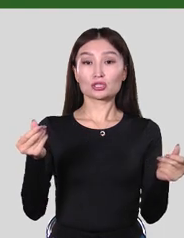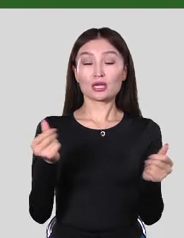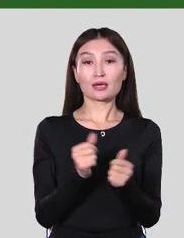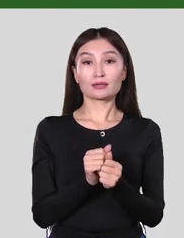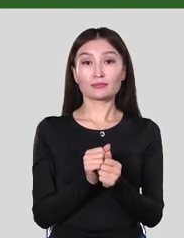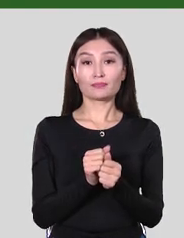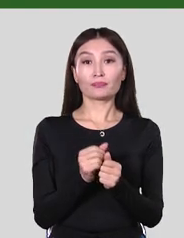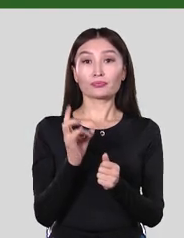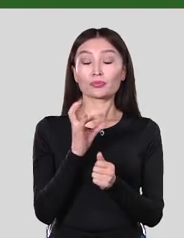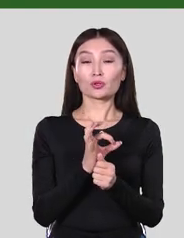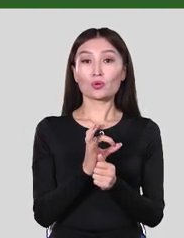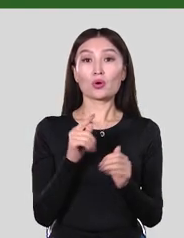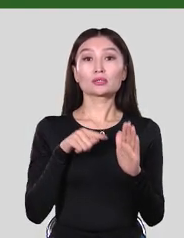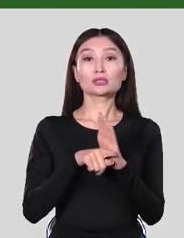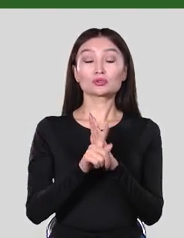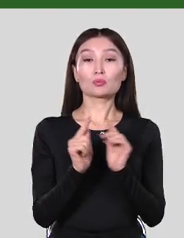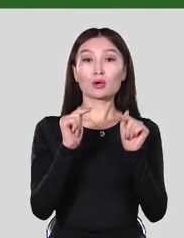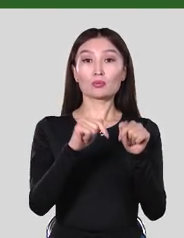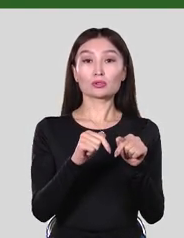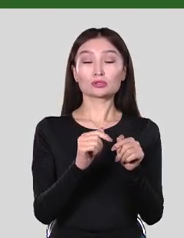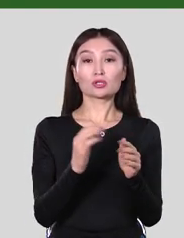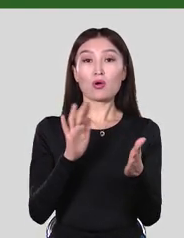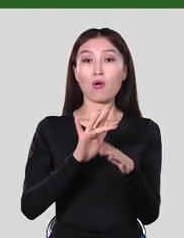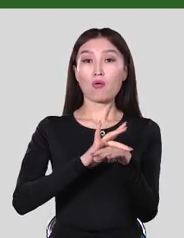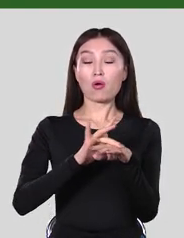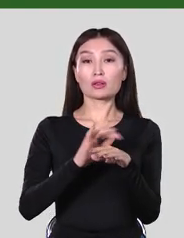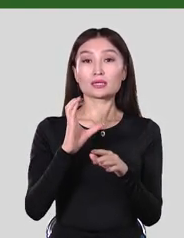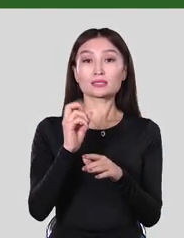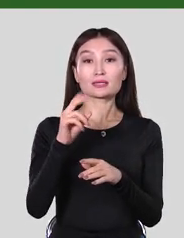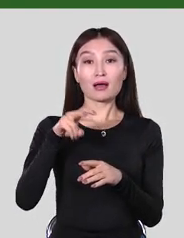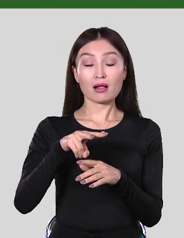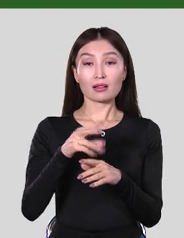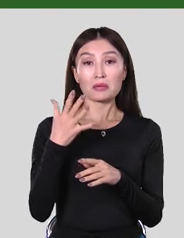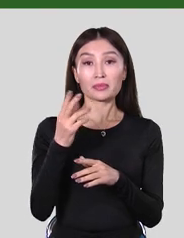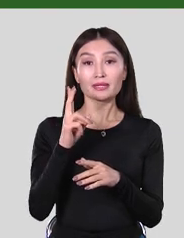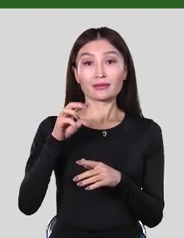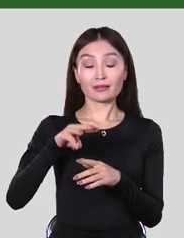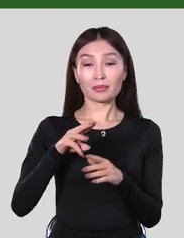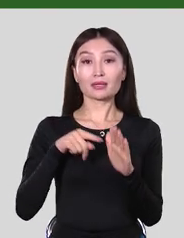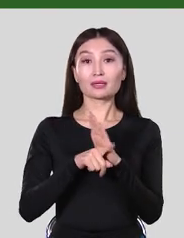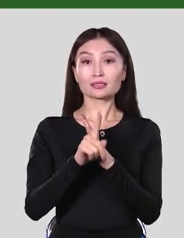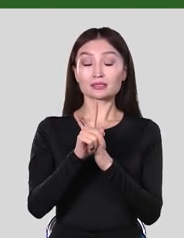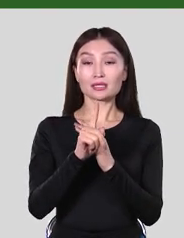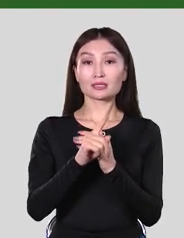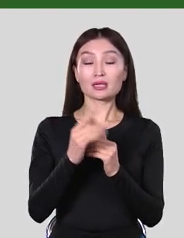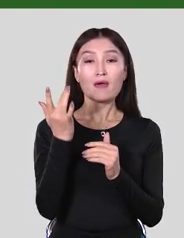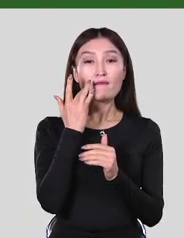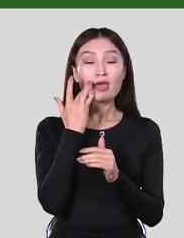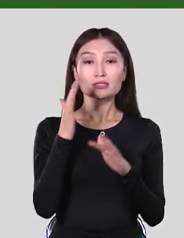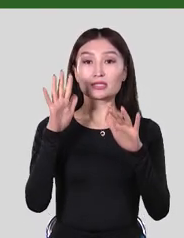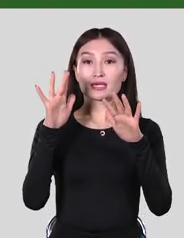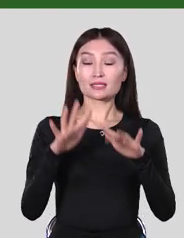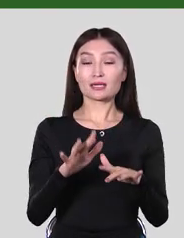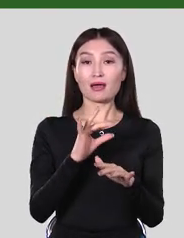вовсе. Мы ступаем в поиск голых скал. И с высоты 5 километров начинаются вечные снега и